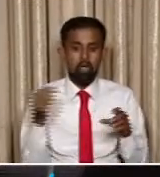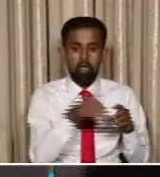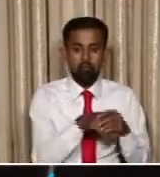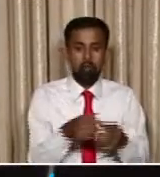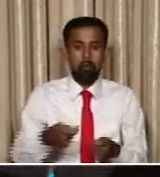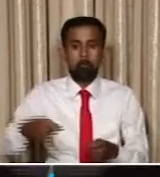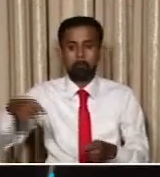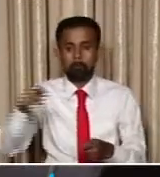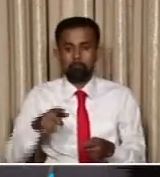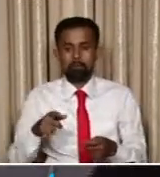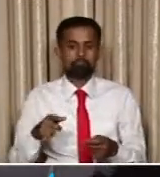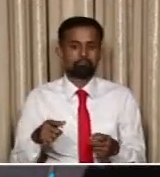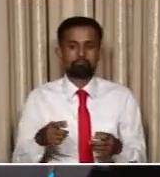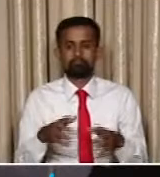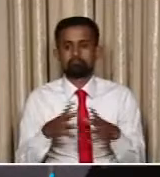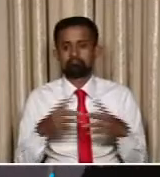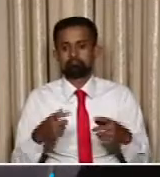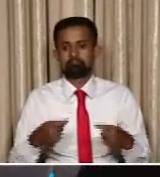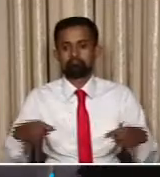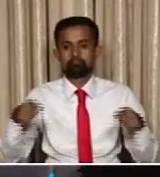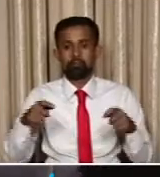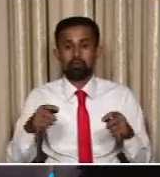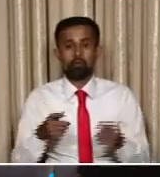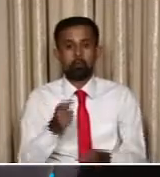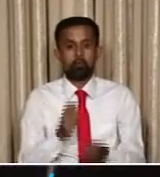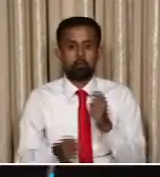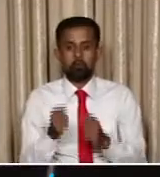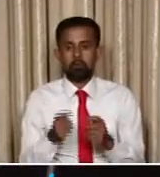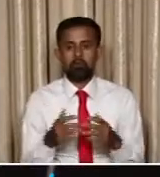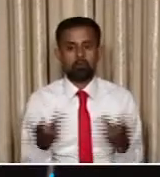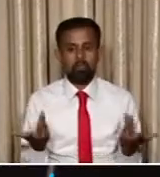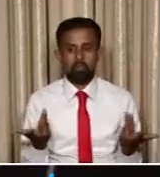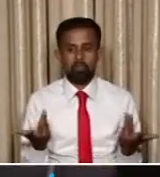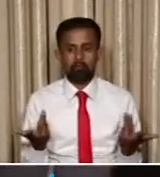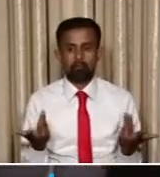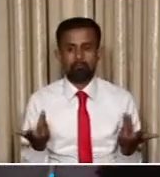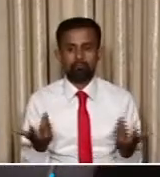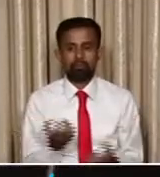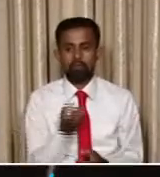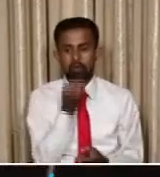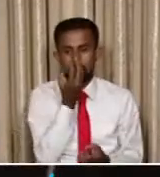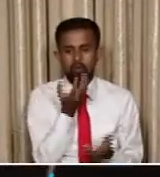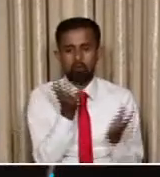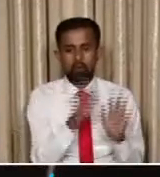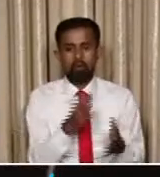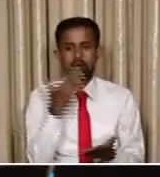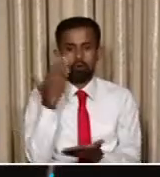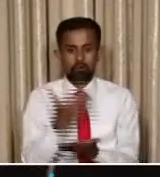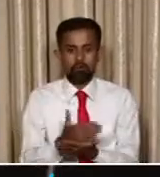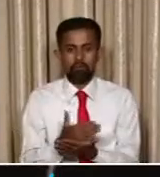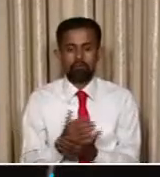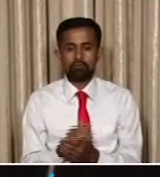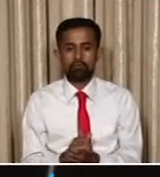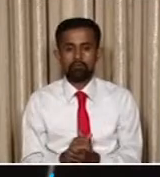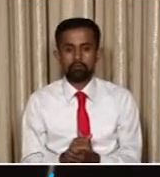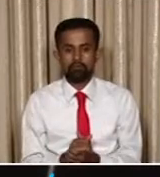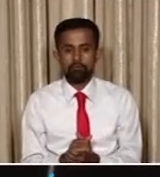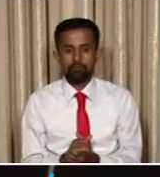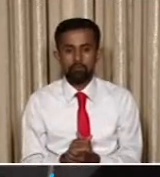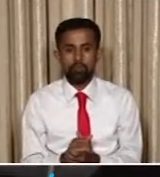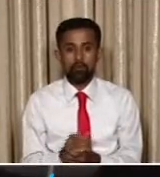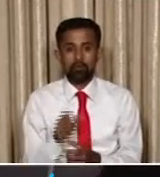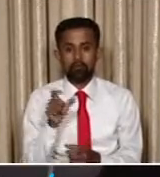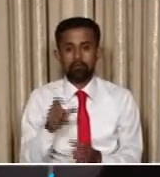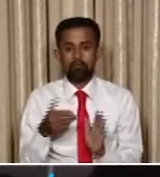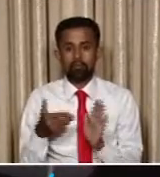දේව තැන් නැහැ, බඩු ගණ්ඩ තැන් නැහැ. අනිත් එක මේක මල් කඩයක් වෙන එක නවත්තන්න ඕනි. මිනිස්සුන්ට